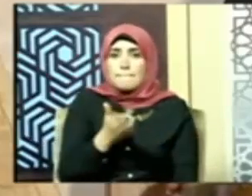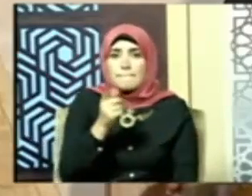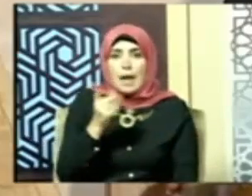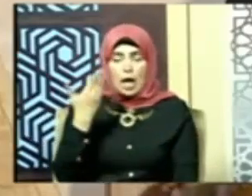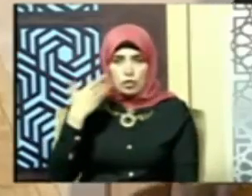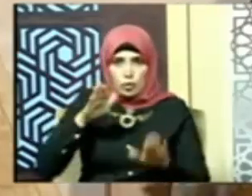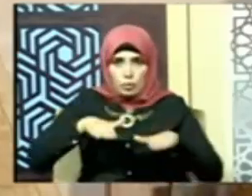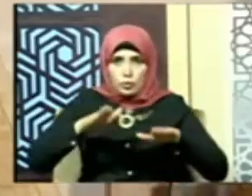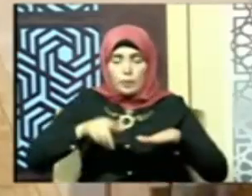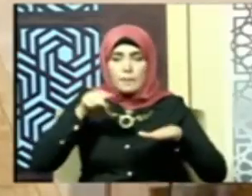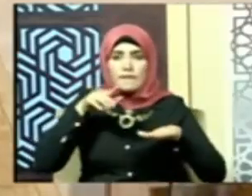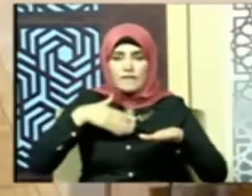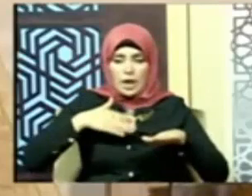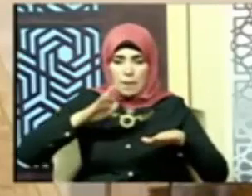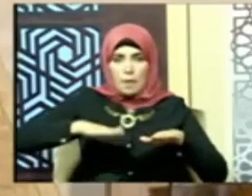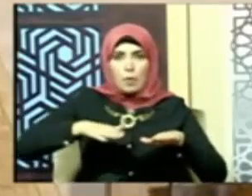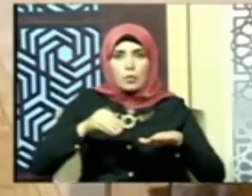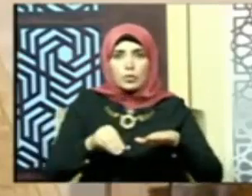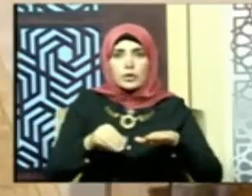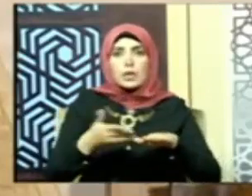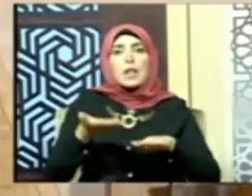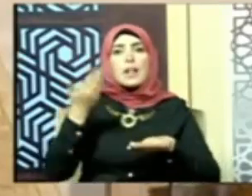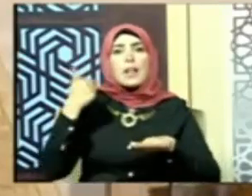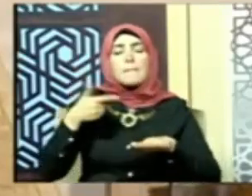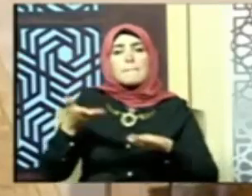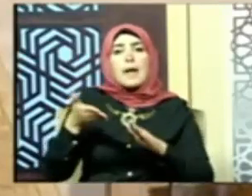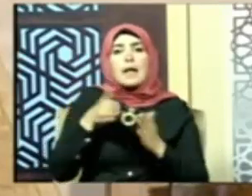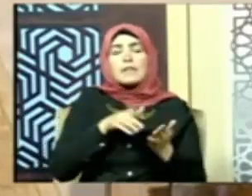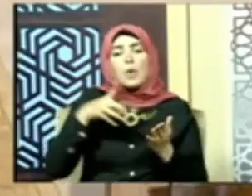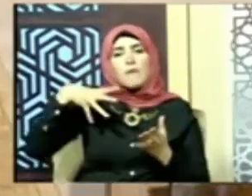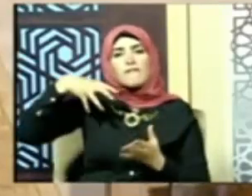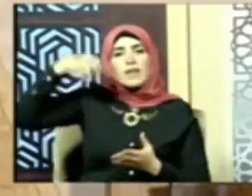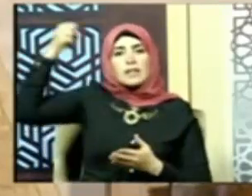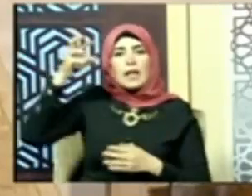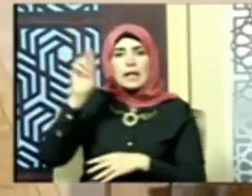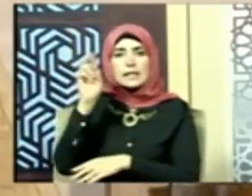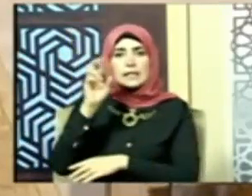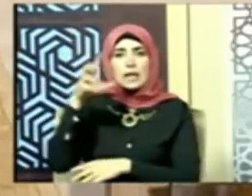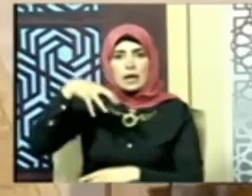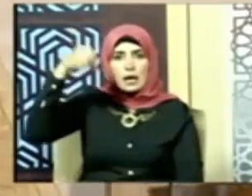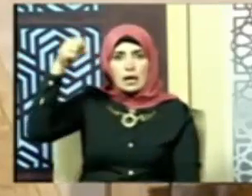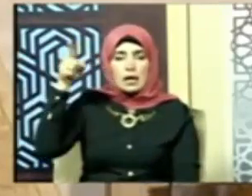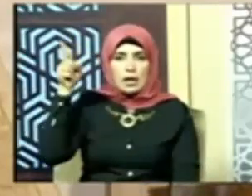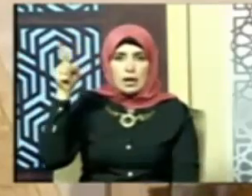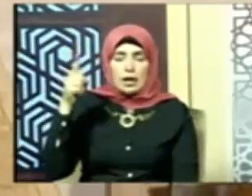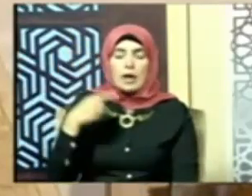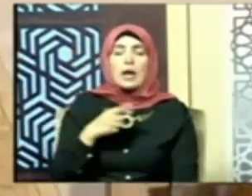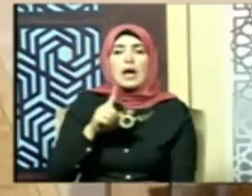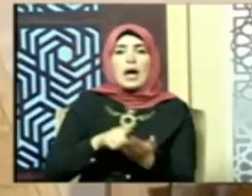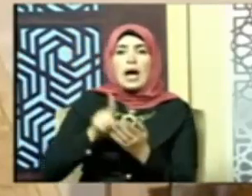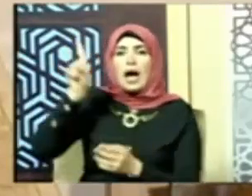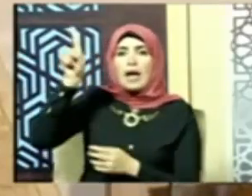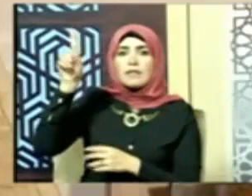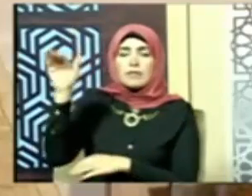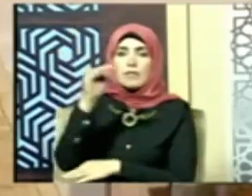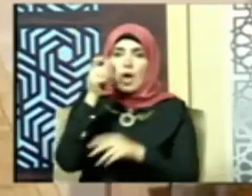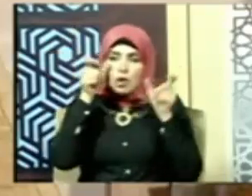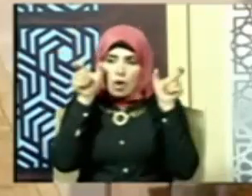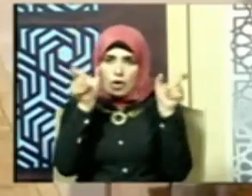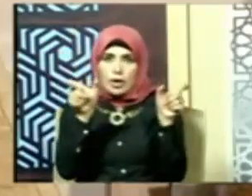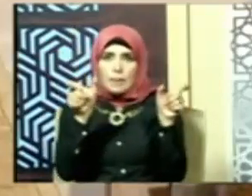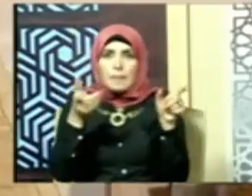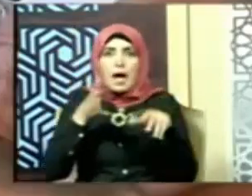دمت فيهم، فلما توفيتني كنت أنت الرقيب